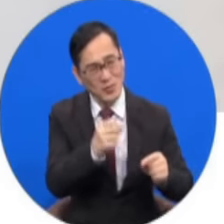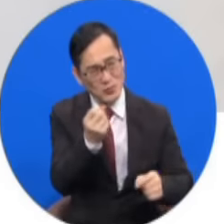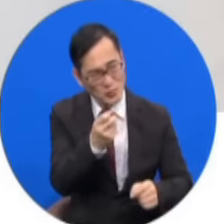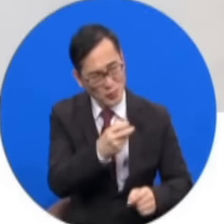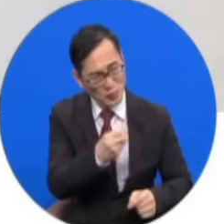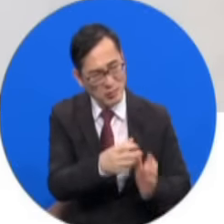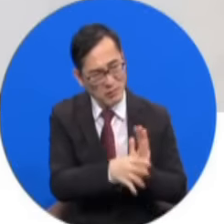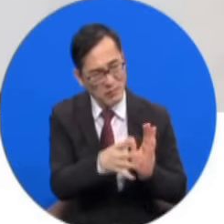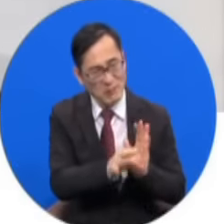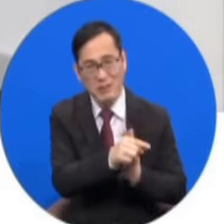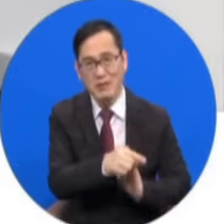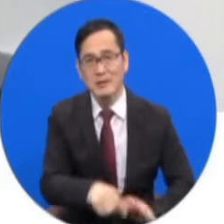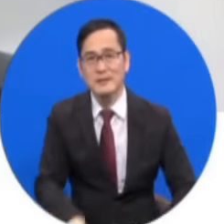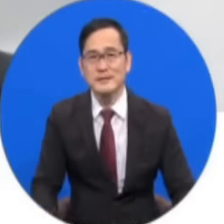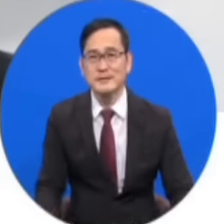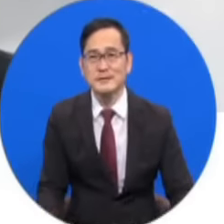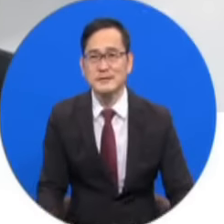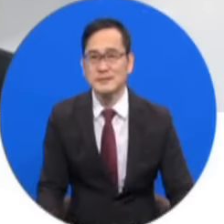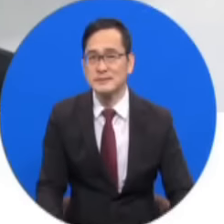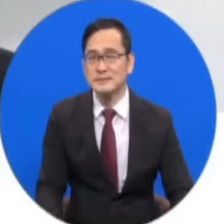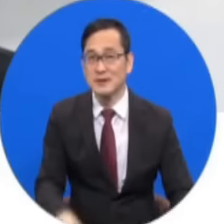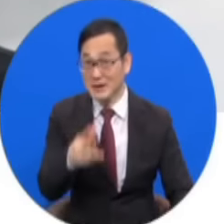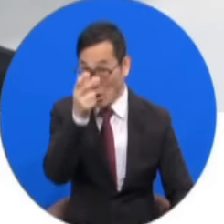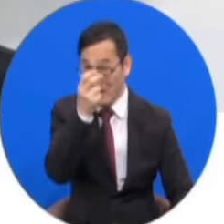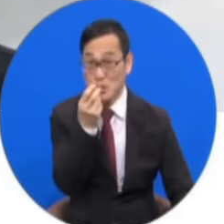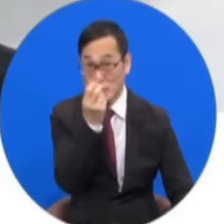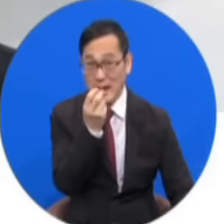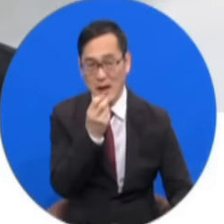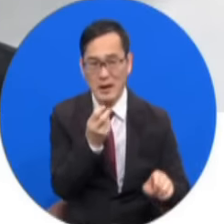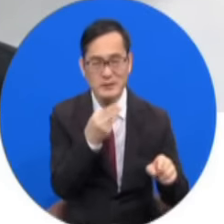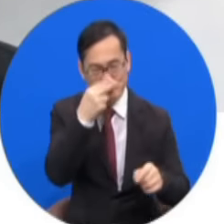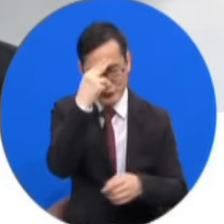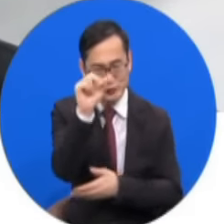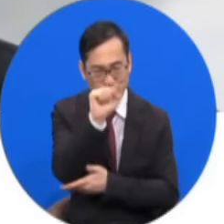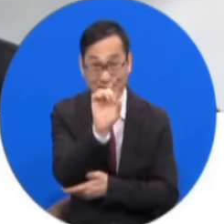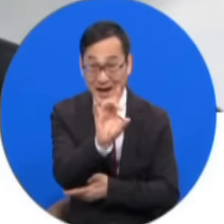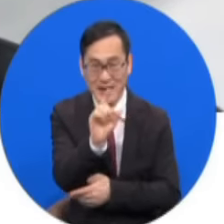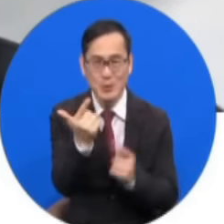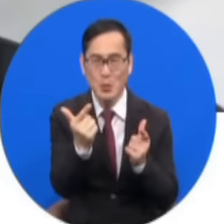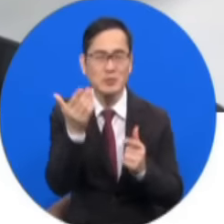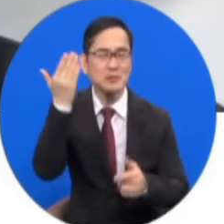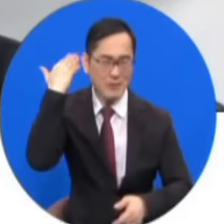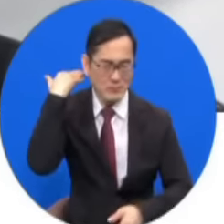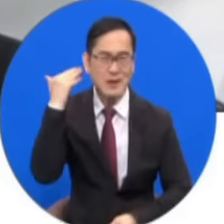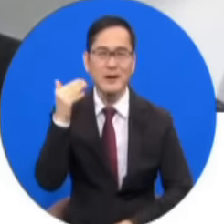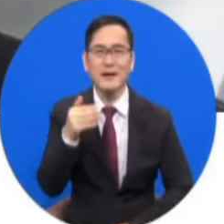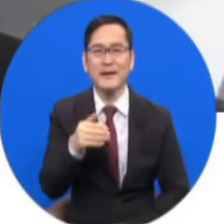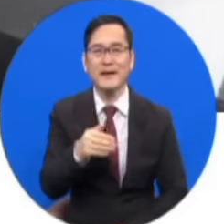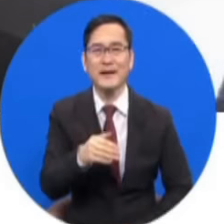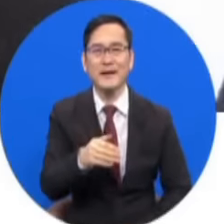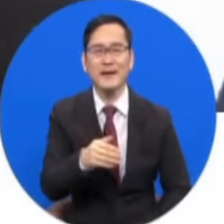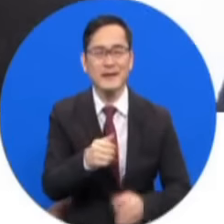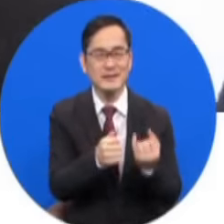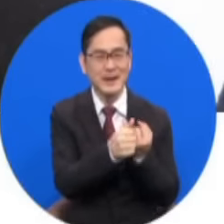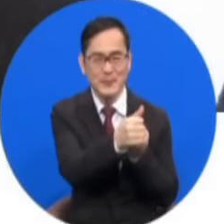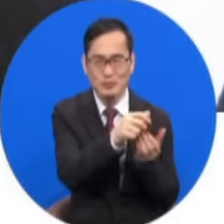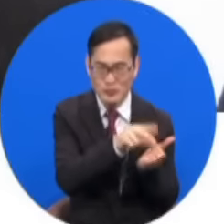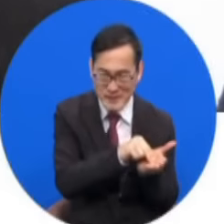수사가 진행 중에 있잖아요 지금 뭐 단순히 음주운전 뿐만이 아니라 그 이전에 어 전전 남편에